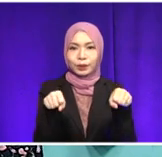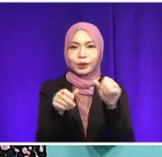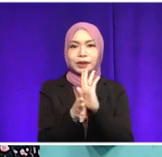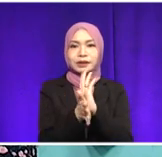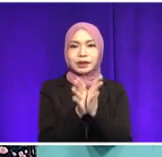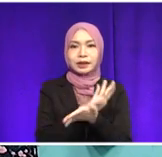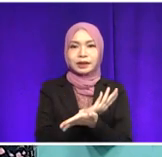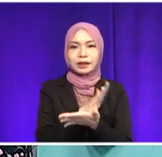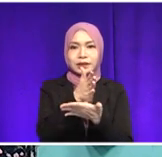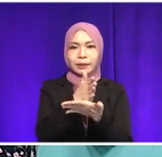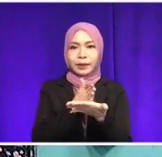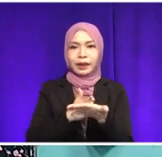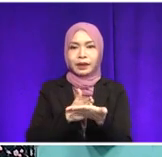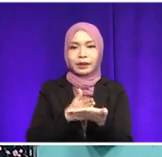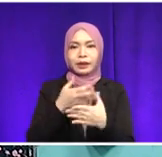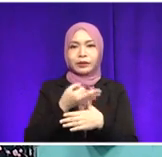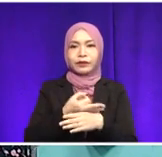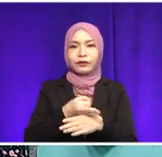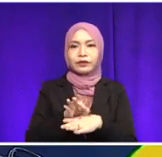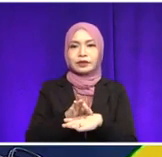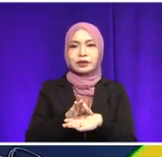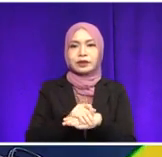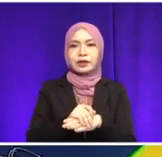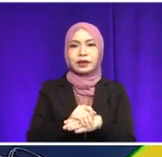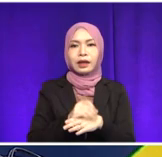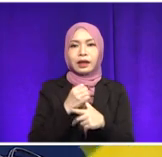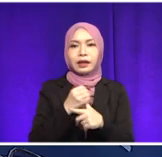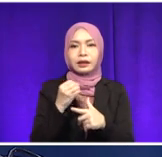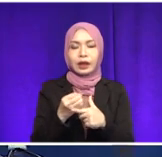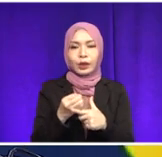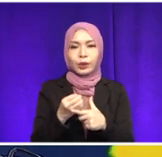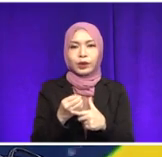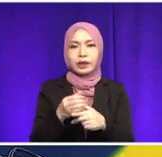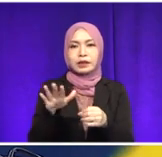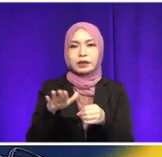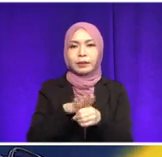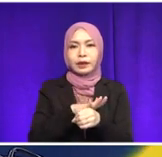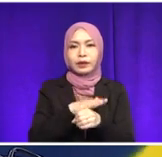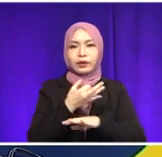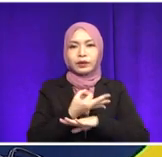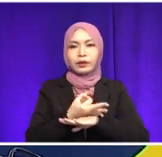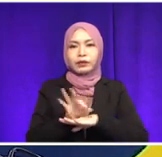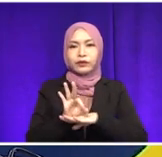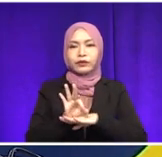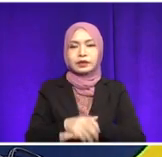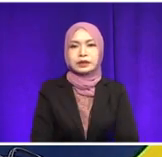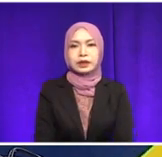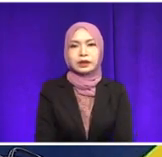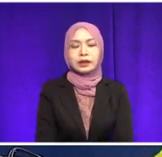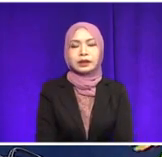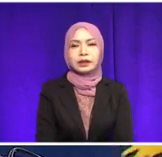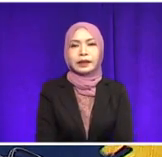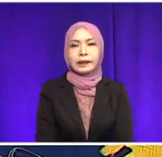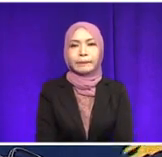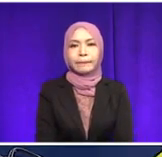atau berfungsi sepenuhnya dia akan tengok muka yang ini berfungsi ataupun yang memang